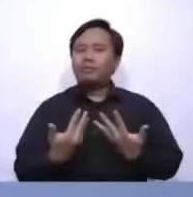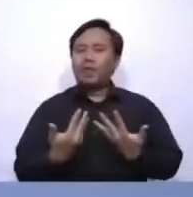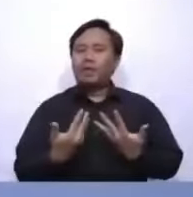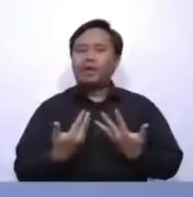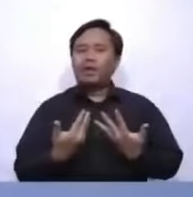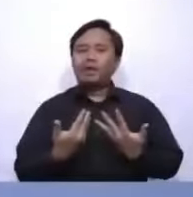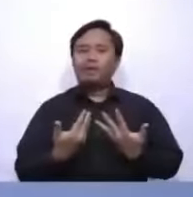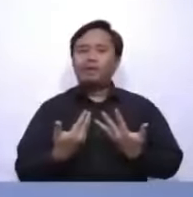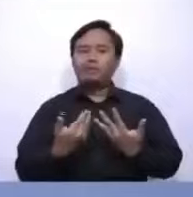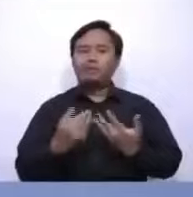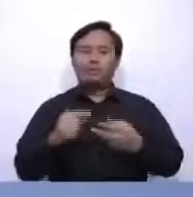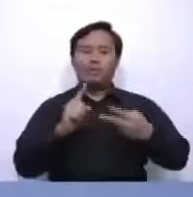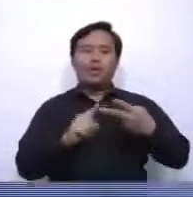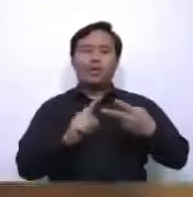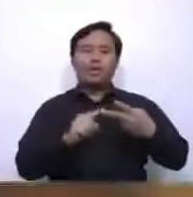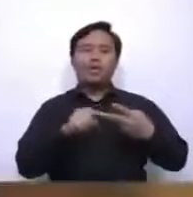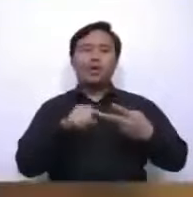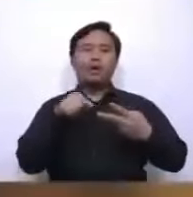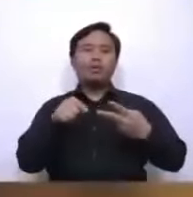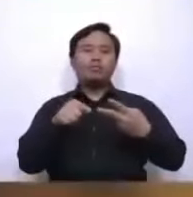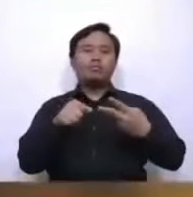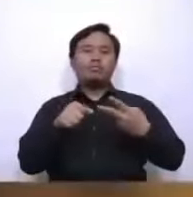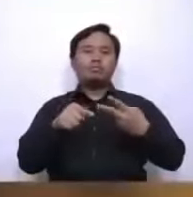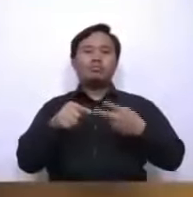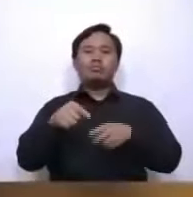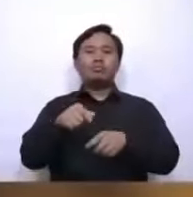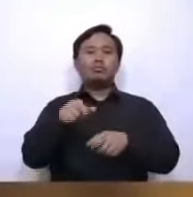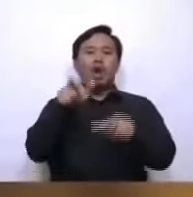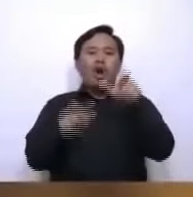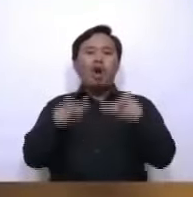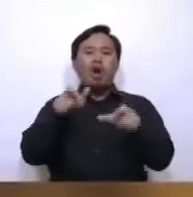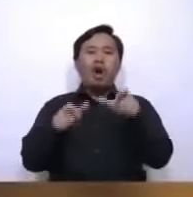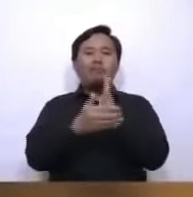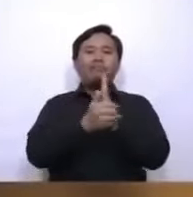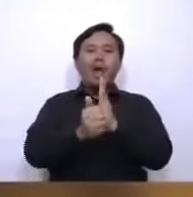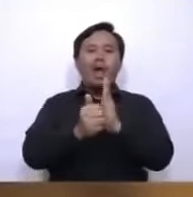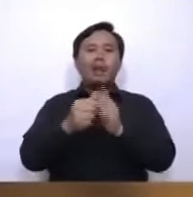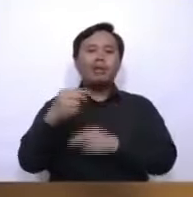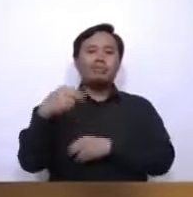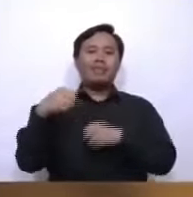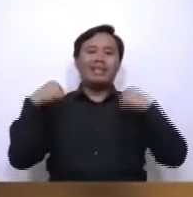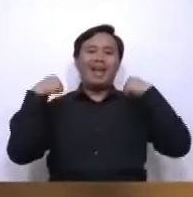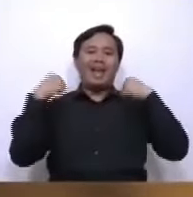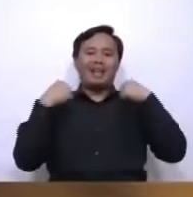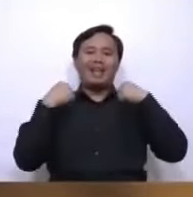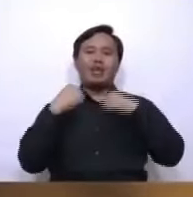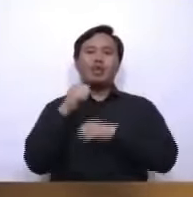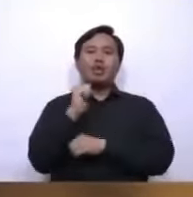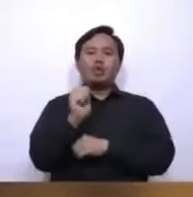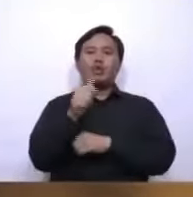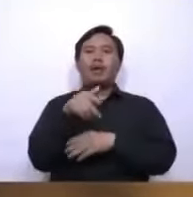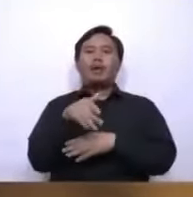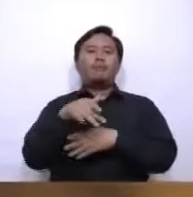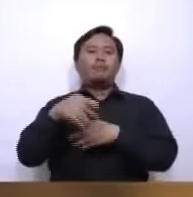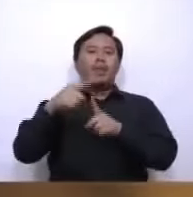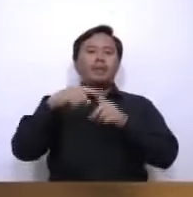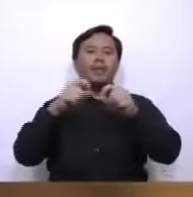kumuh. Yang kedua adalah penyiapan tenaga medis yang mumpuni karena TBC bisa dilakukan